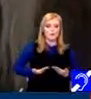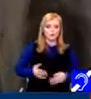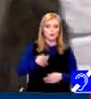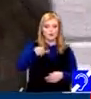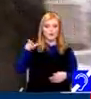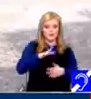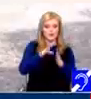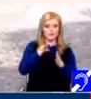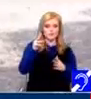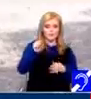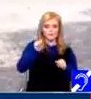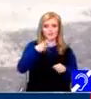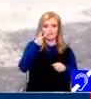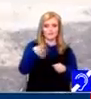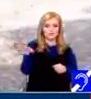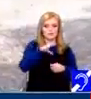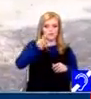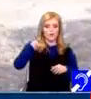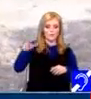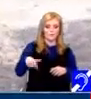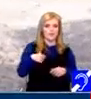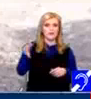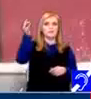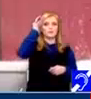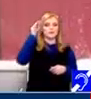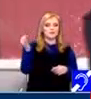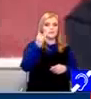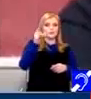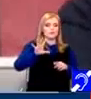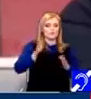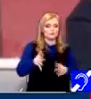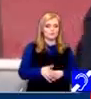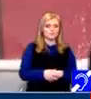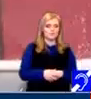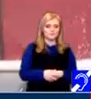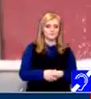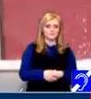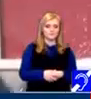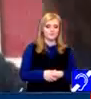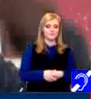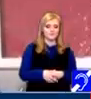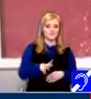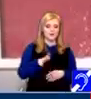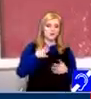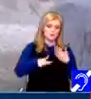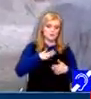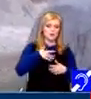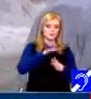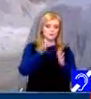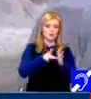fi văzut în toată lumea. Ne aduce aminte de istorie. Aduce Constanța pe o scară mai